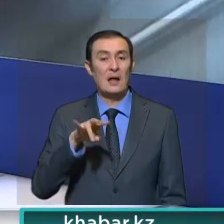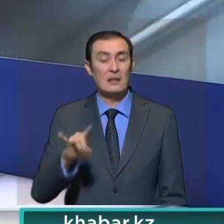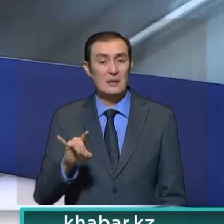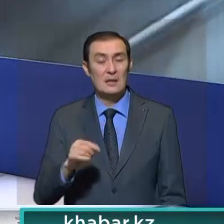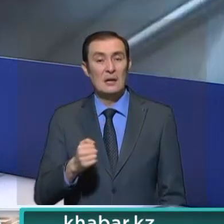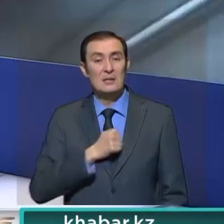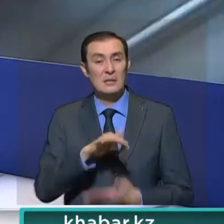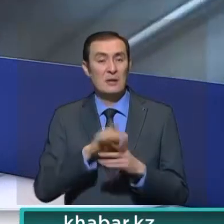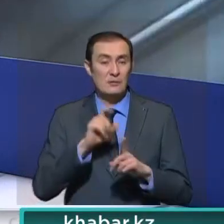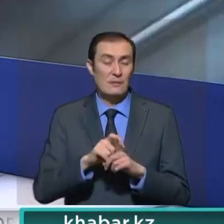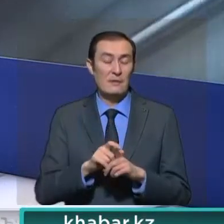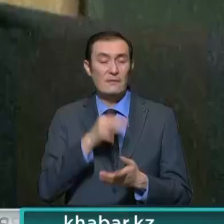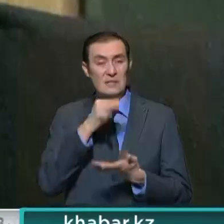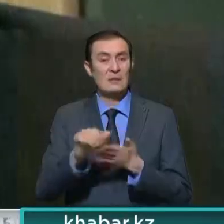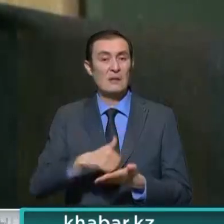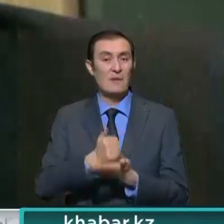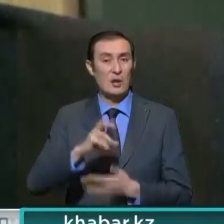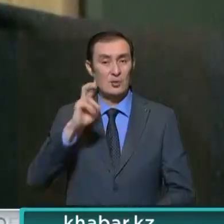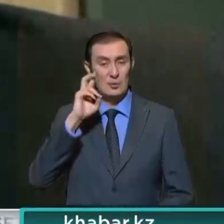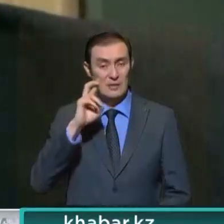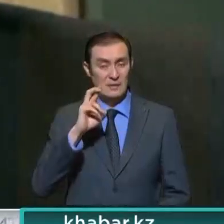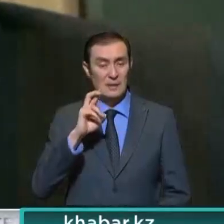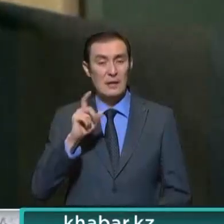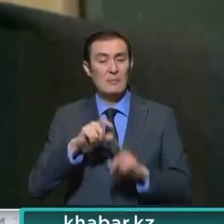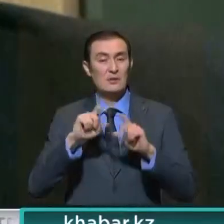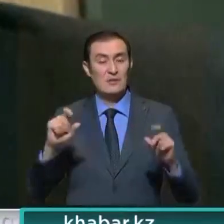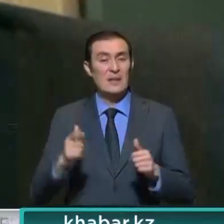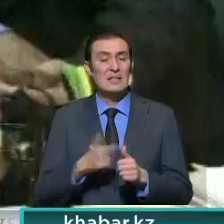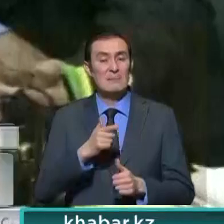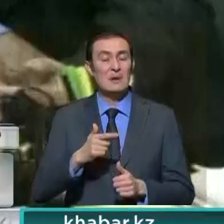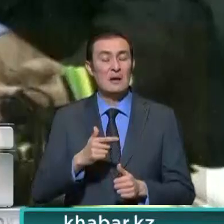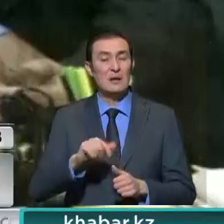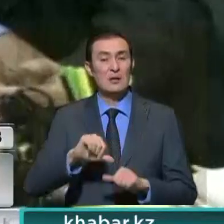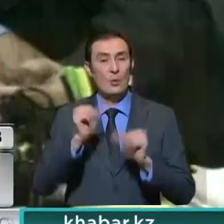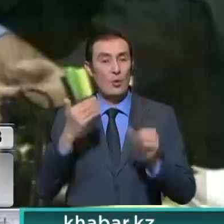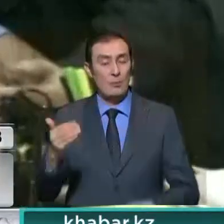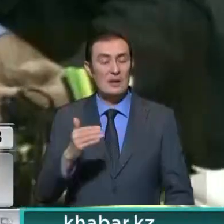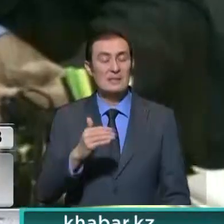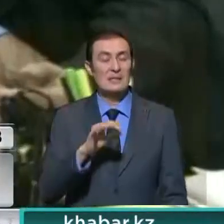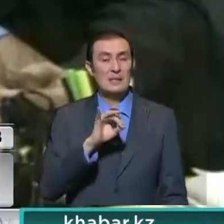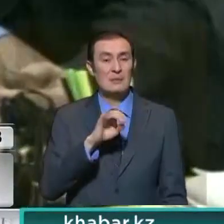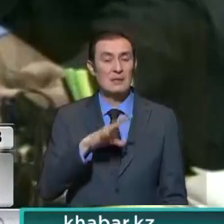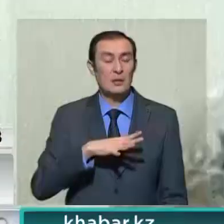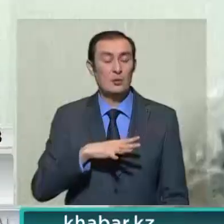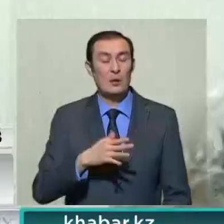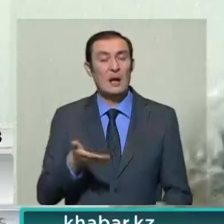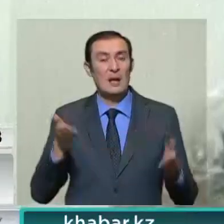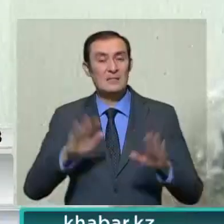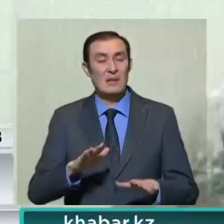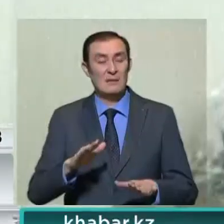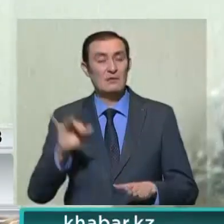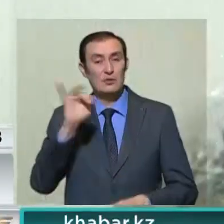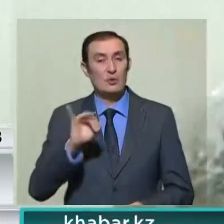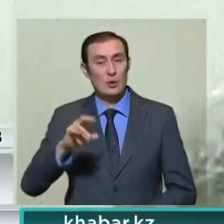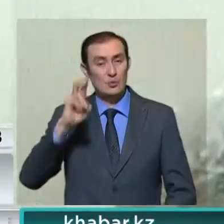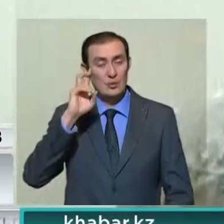соболезнования родными близким выразил глава государства я процитирую имя и светлый образ Амангельды абдрахмануллы который оставил яркий